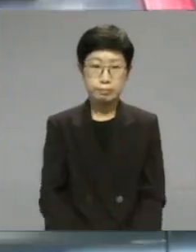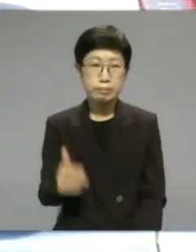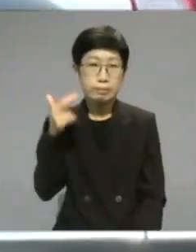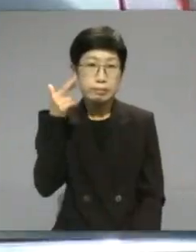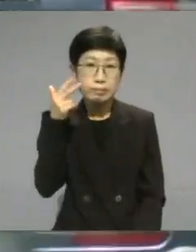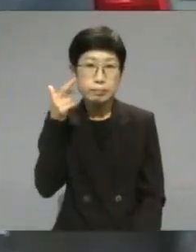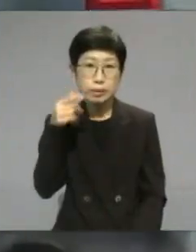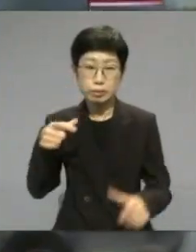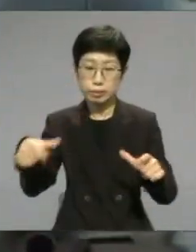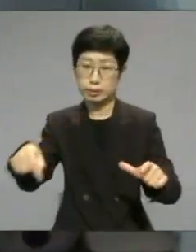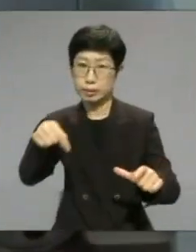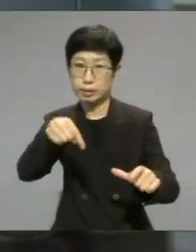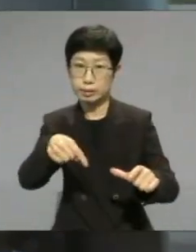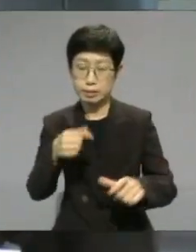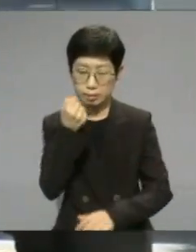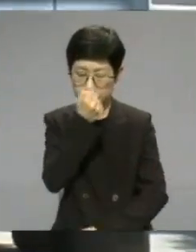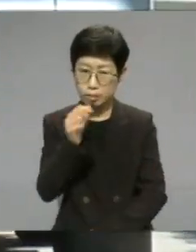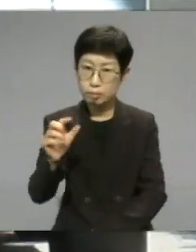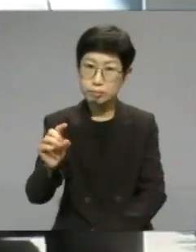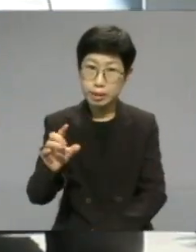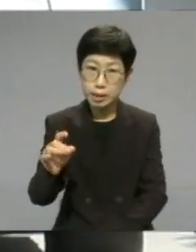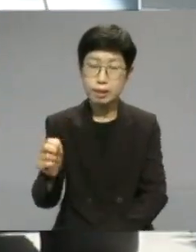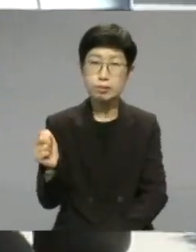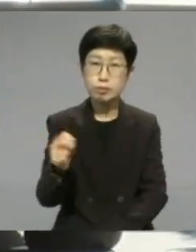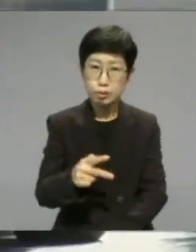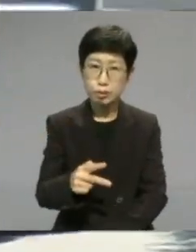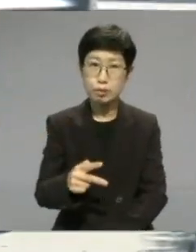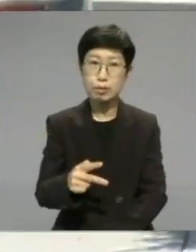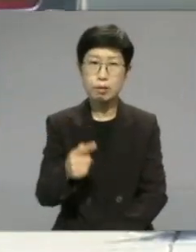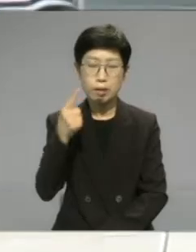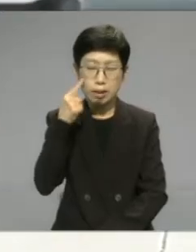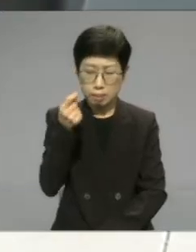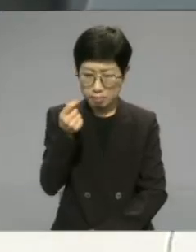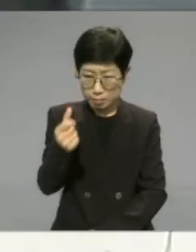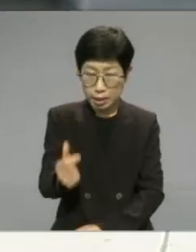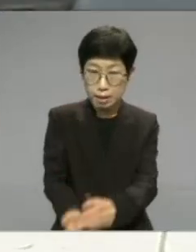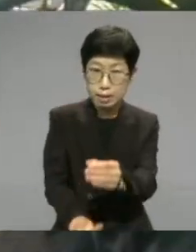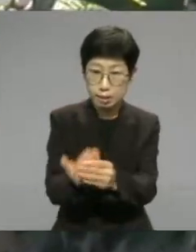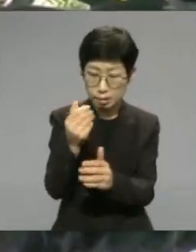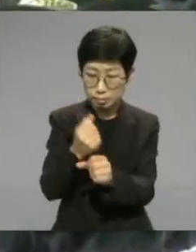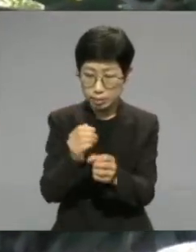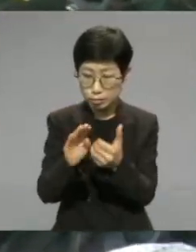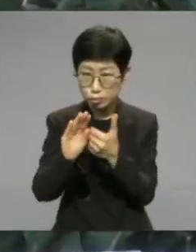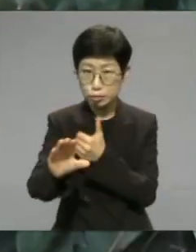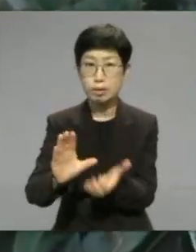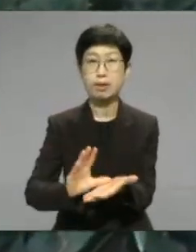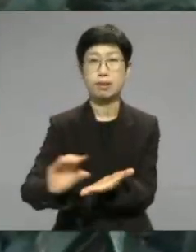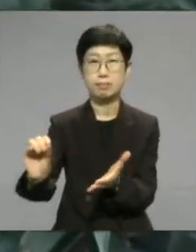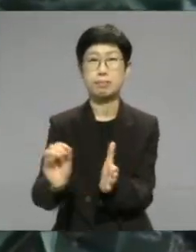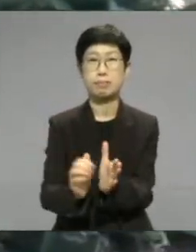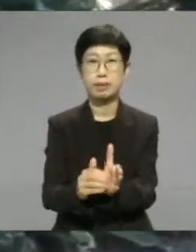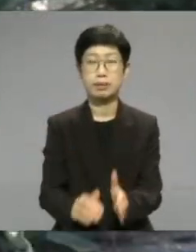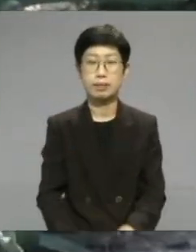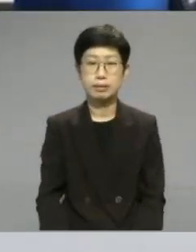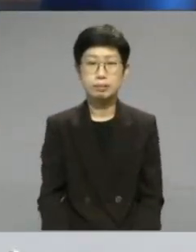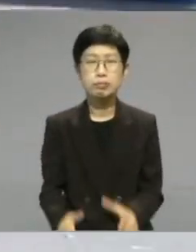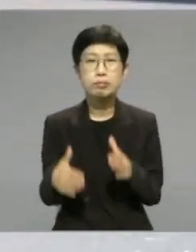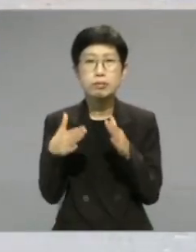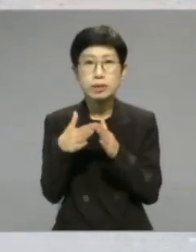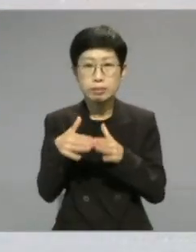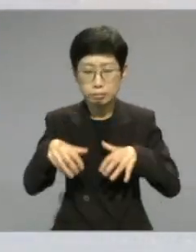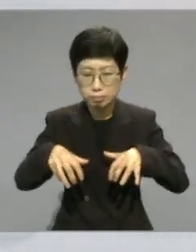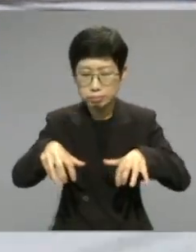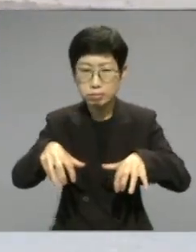미국 캘리포니아에서 야생 곰 한 마리가 또 하나의 희귀한 사건을 만들고 유유히 사라졌습니다 주택가를